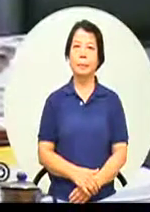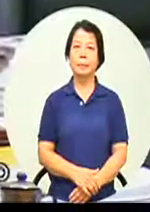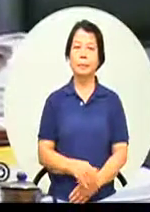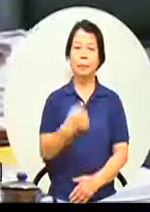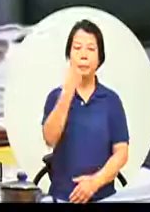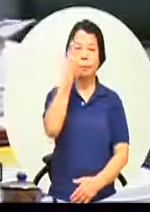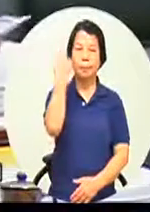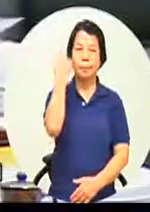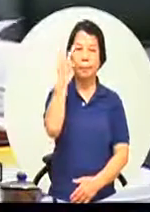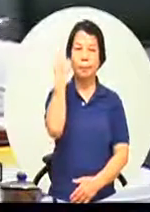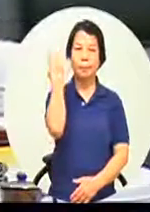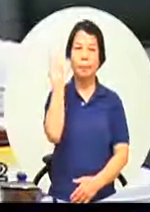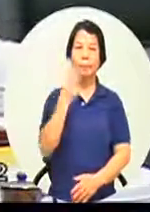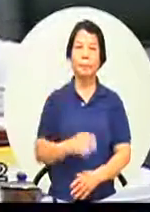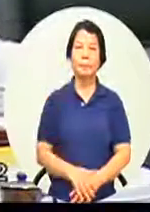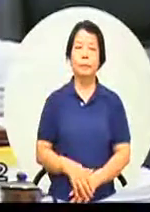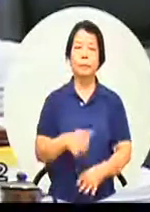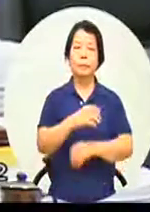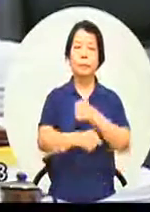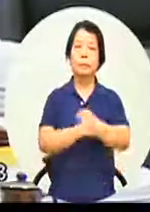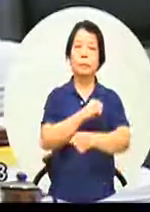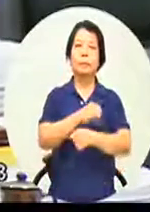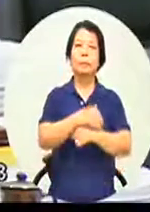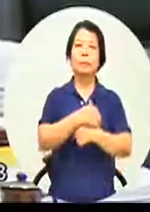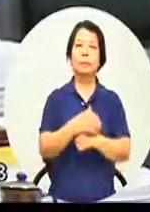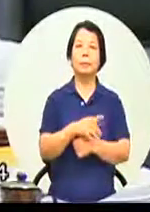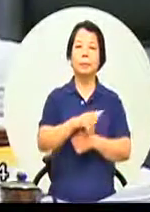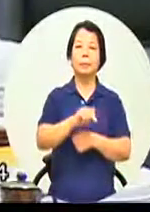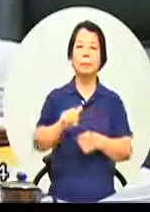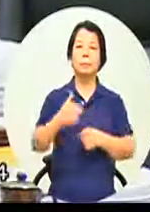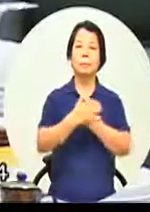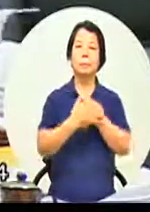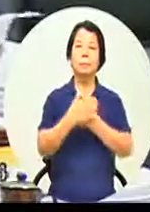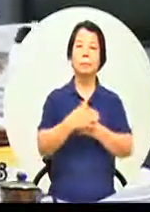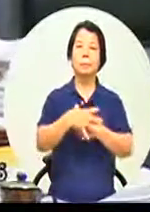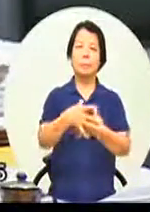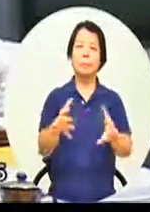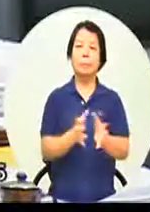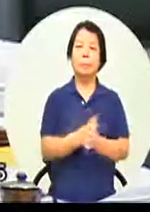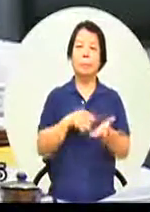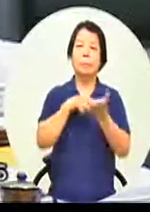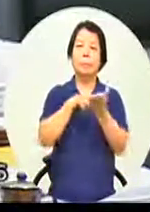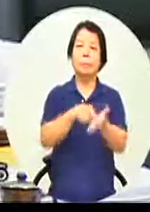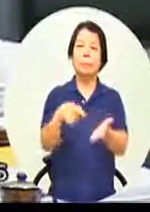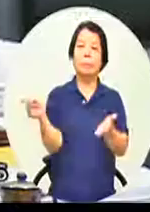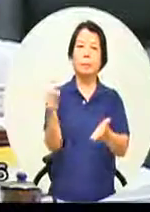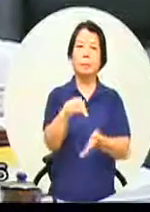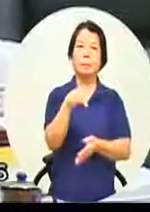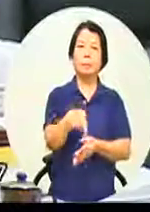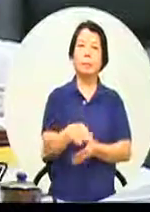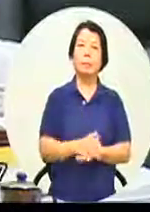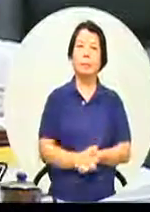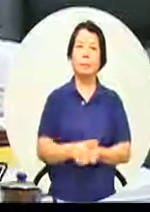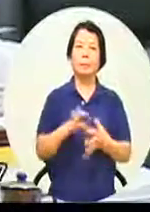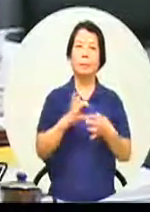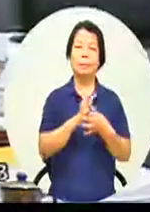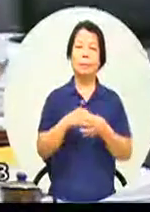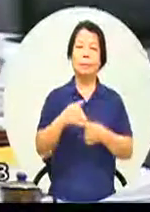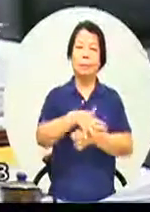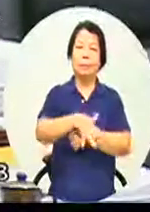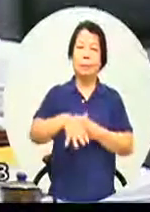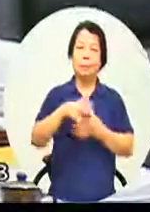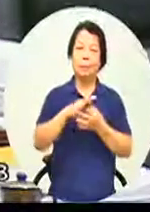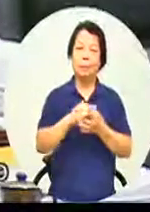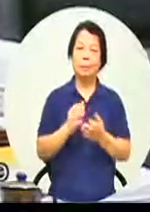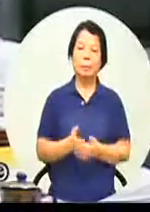天前天这个动保团体来这边做一些澄清的时候也让这个相关的局处可以去